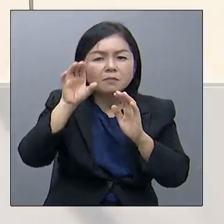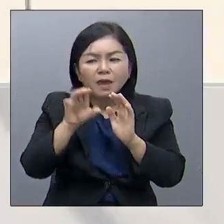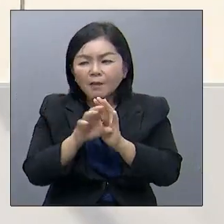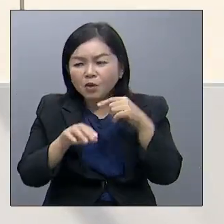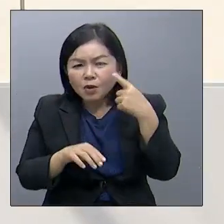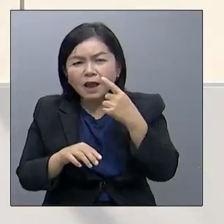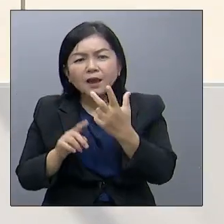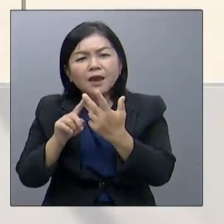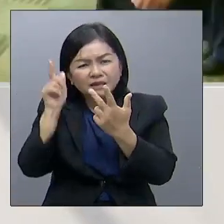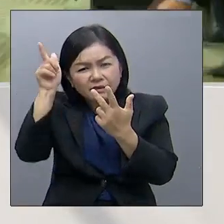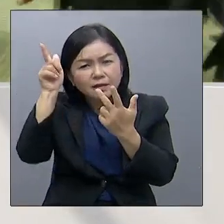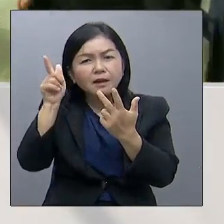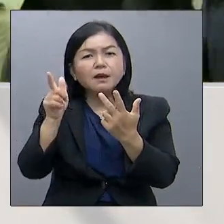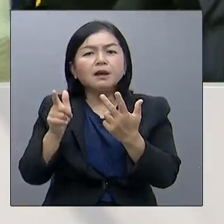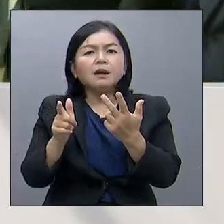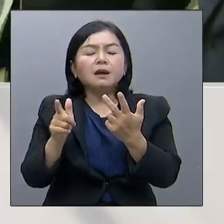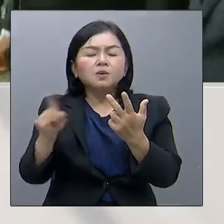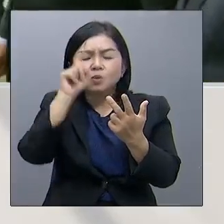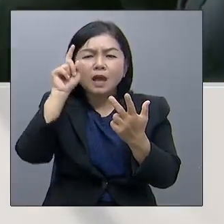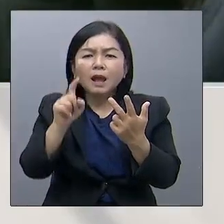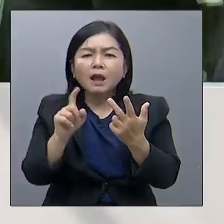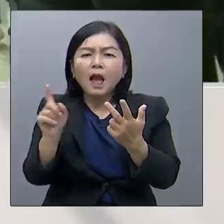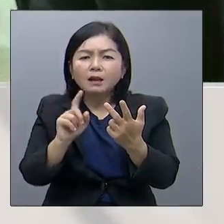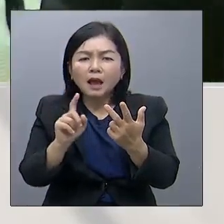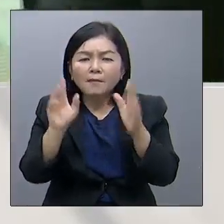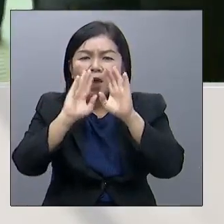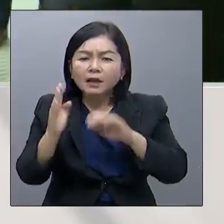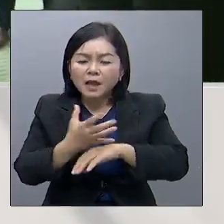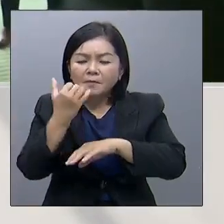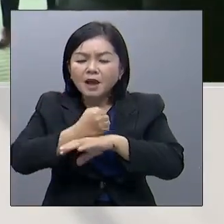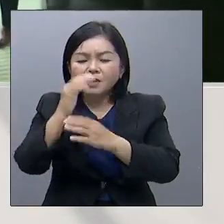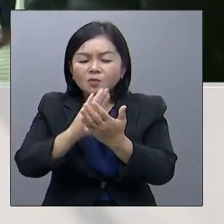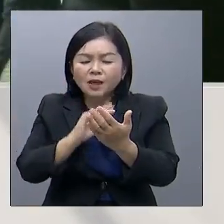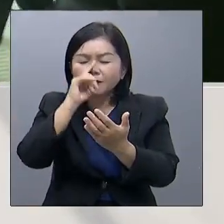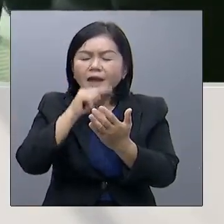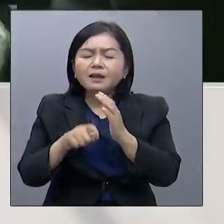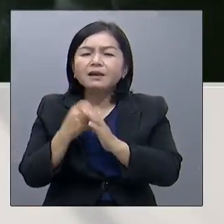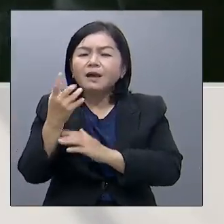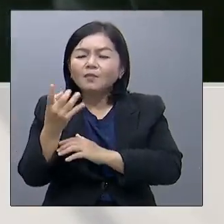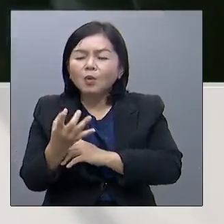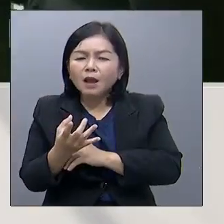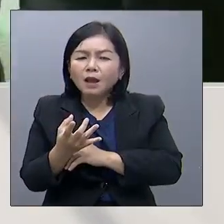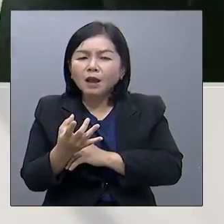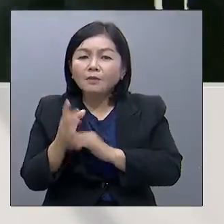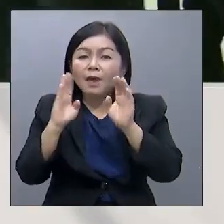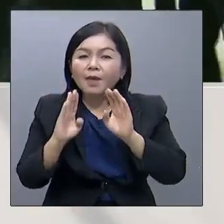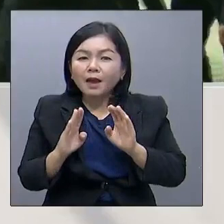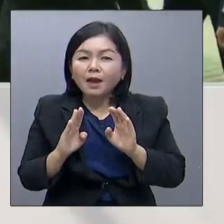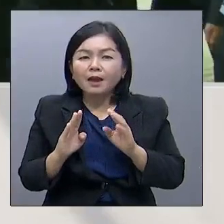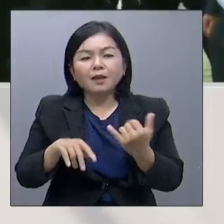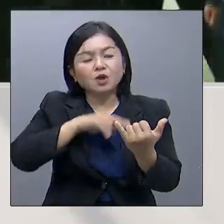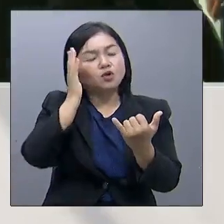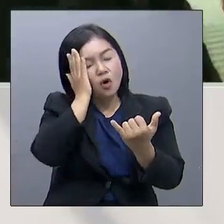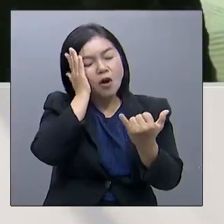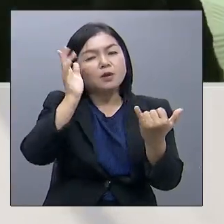นายทักษิณชินวัตรและคำถามถึงบทบาทต่อการเมืองไทยสาเหตุหนึ่งน่าจะมาจากการใช้สิทธิ์รักษาอาการ